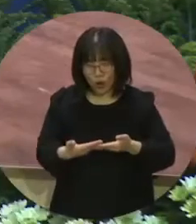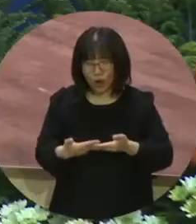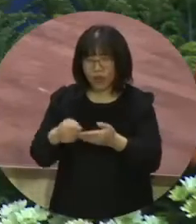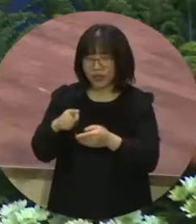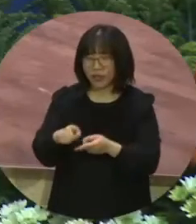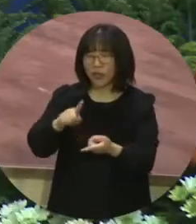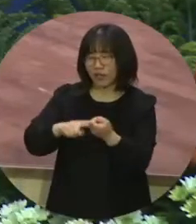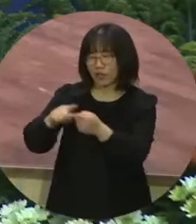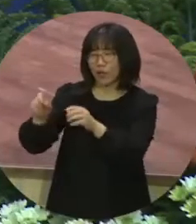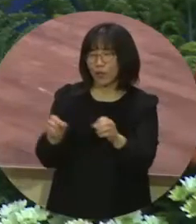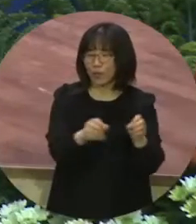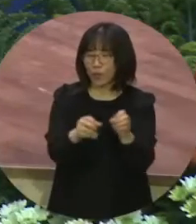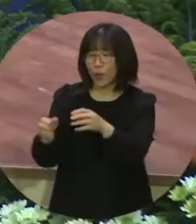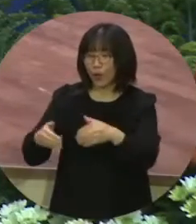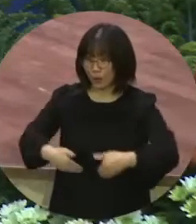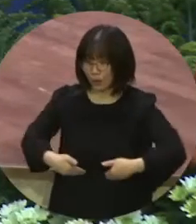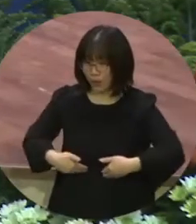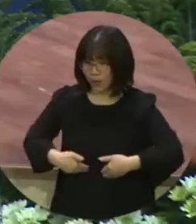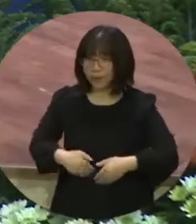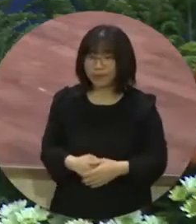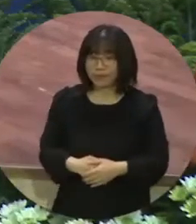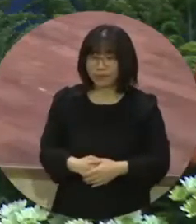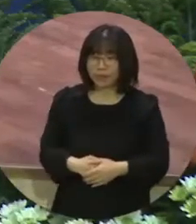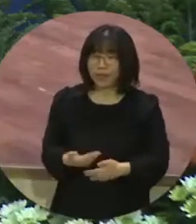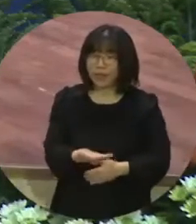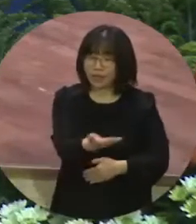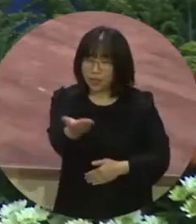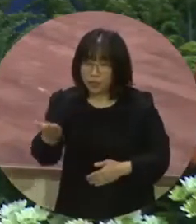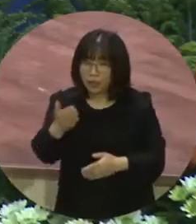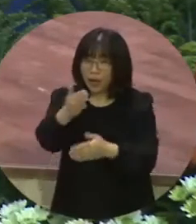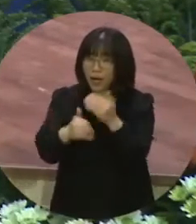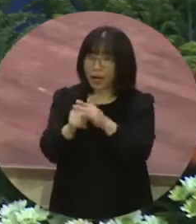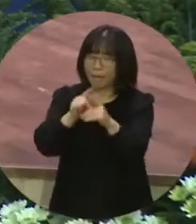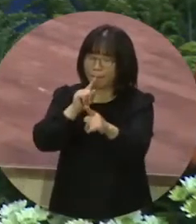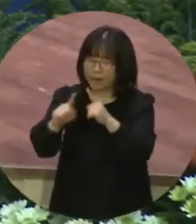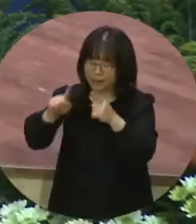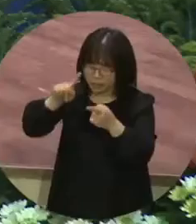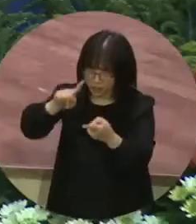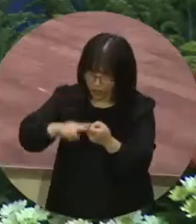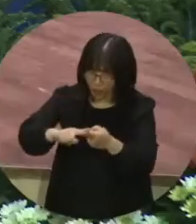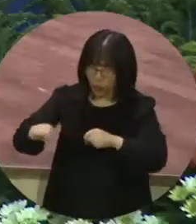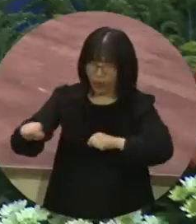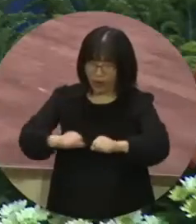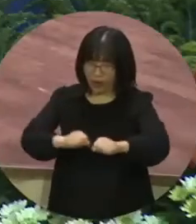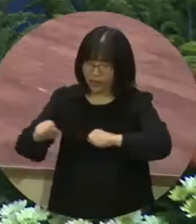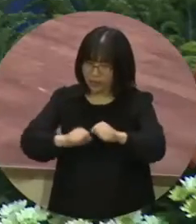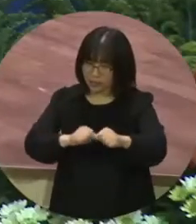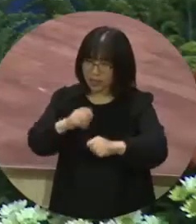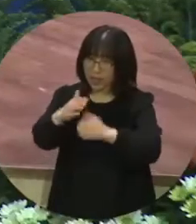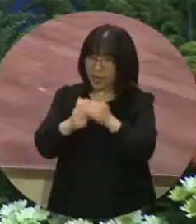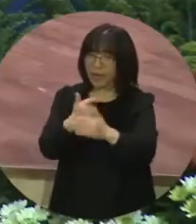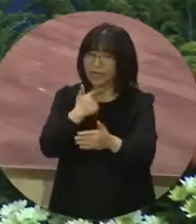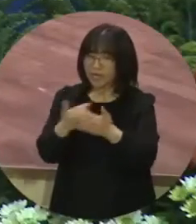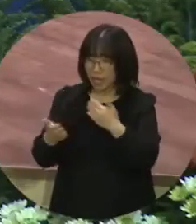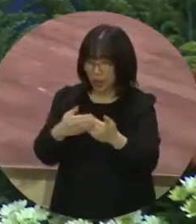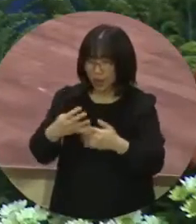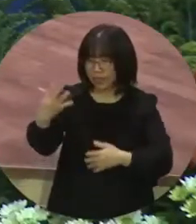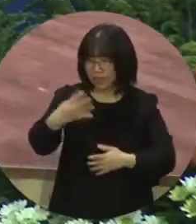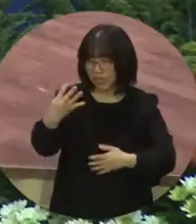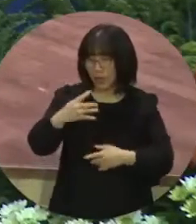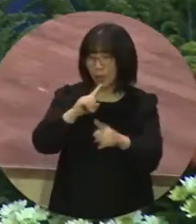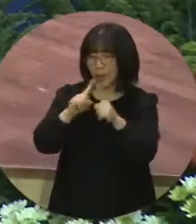자, 영계 저 성도는 말씀대로 행하시는 하나님의 역사를 체험하고 그것을 사천 말씀 운동